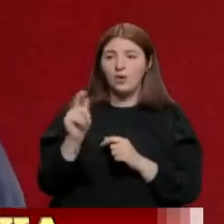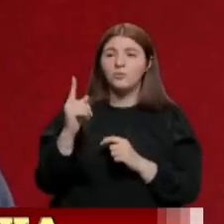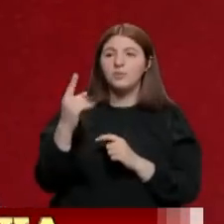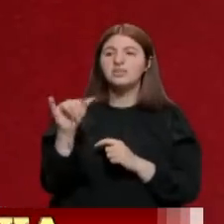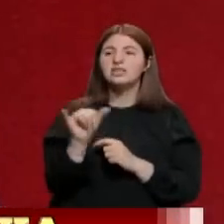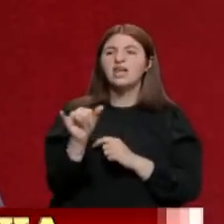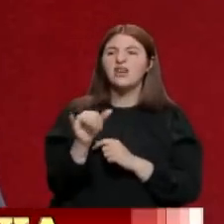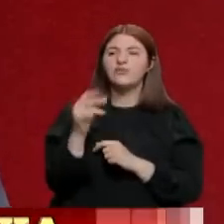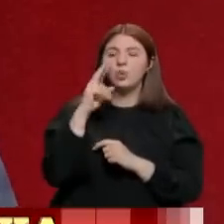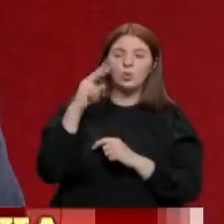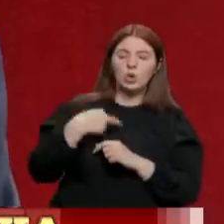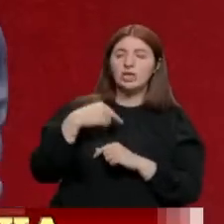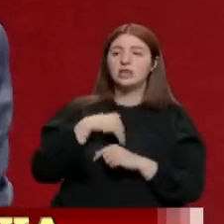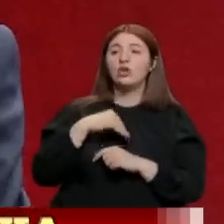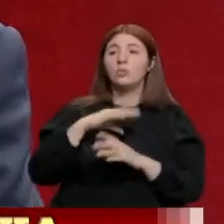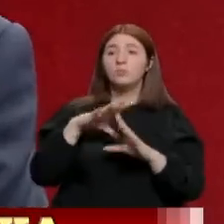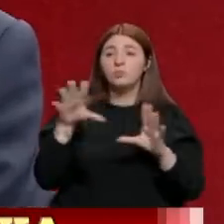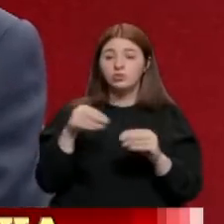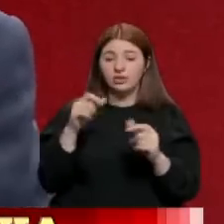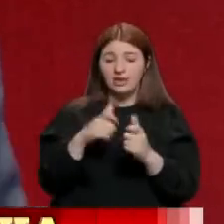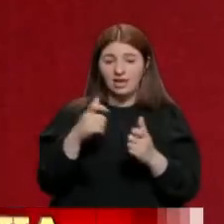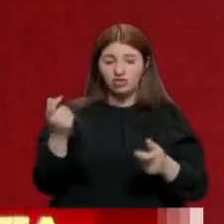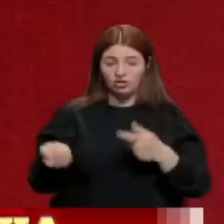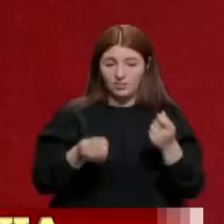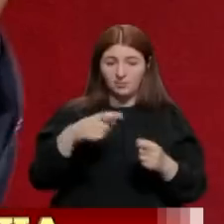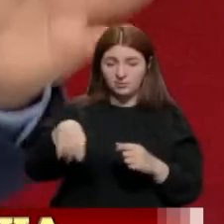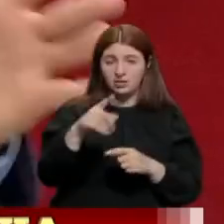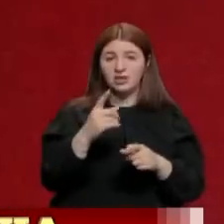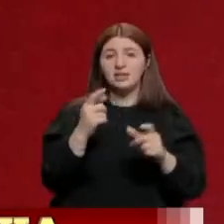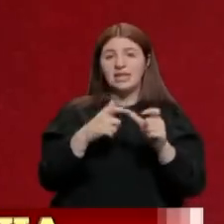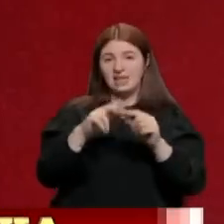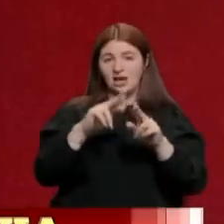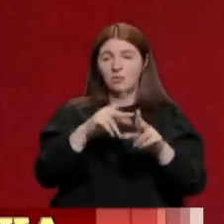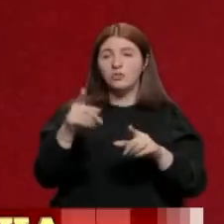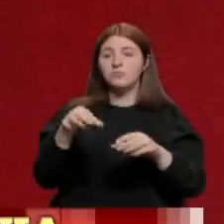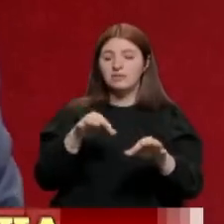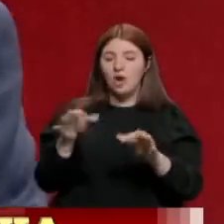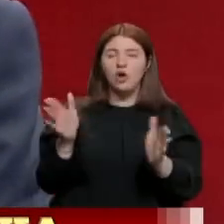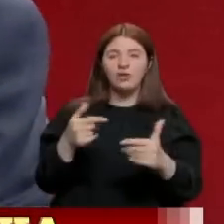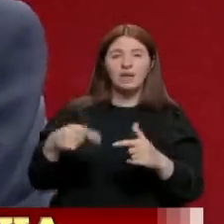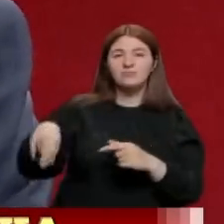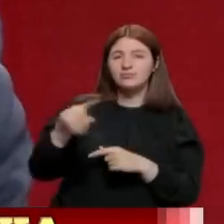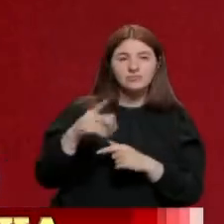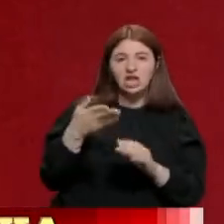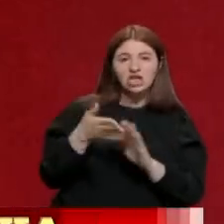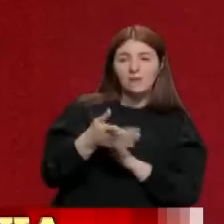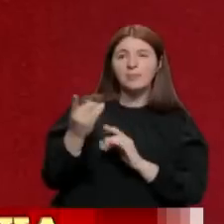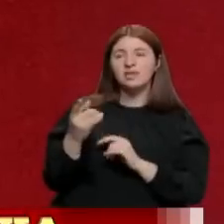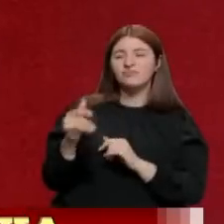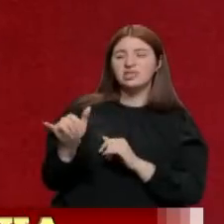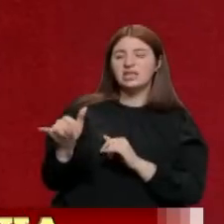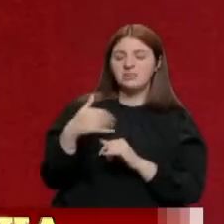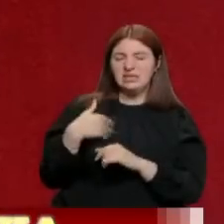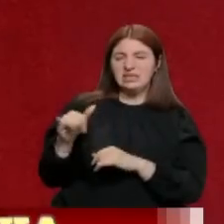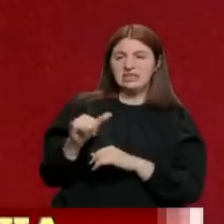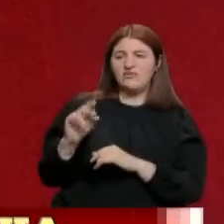bir zayıflık görüntüsü olarak görüyor. Yani bütün sivil toplum çabalarını, bu mimar mühendis odaları gibi odaların girişimlerini bir zayıflık